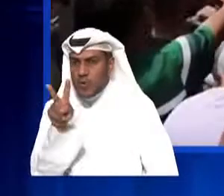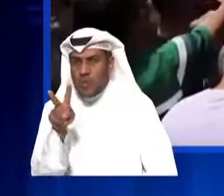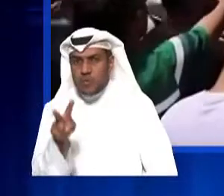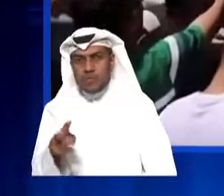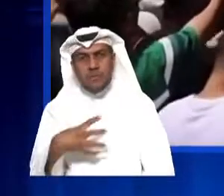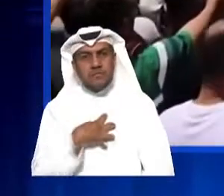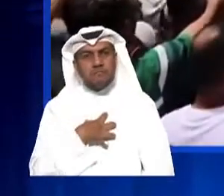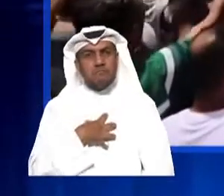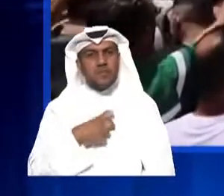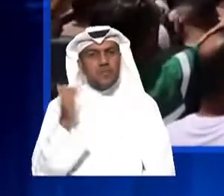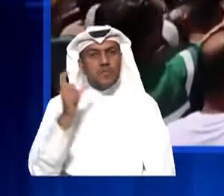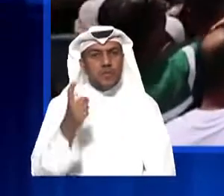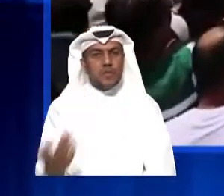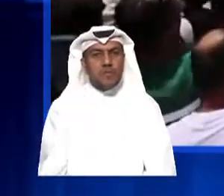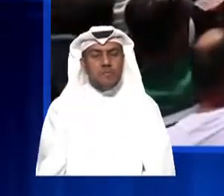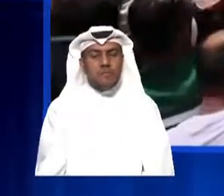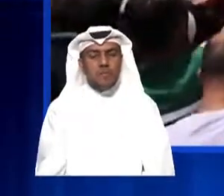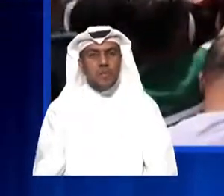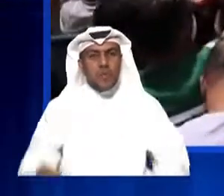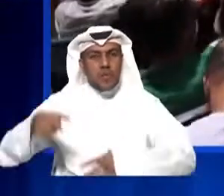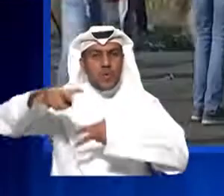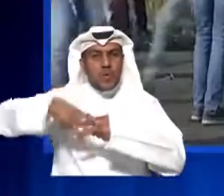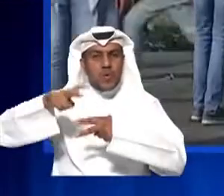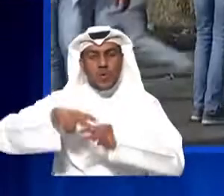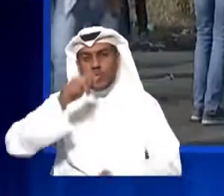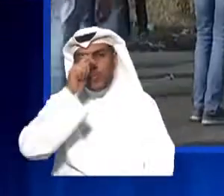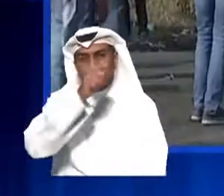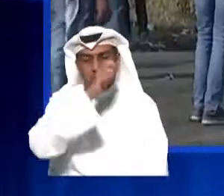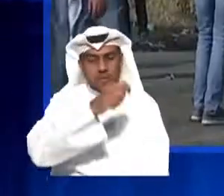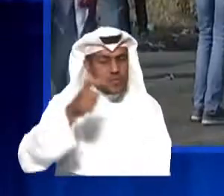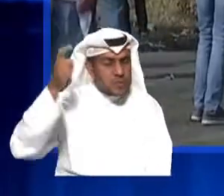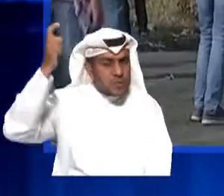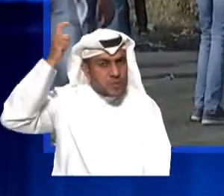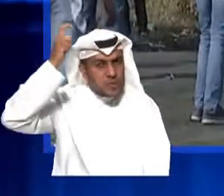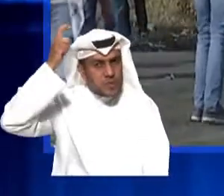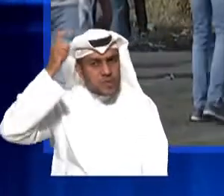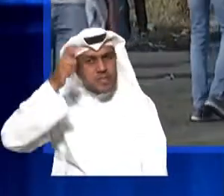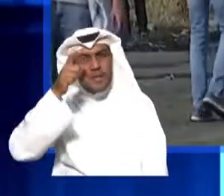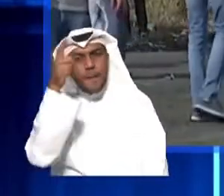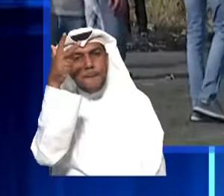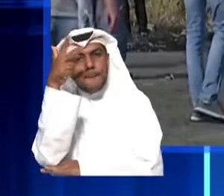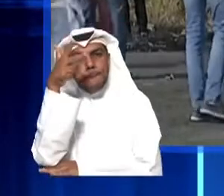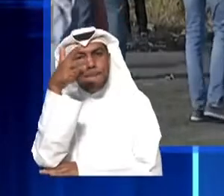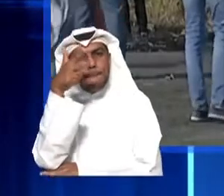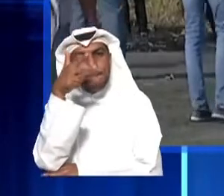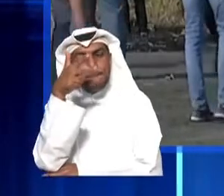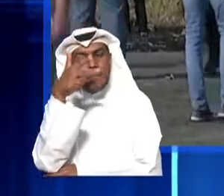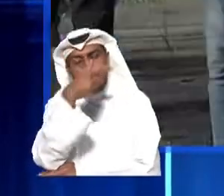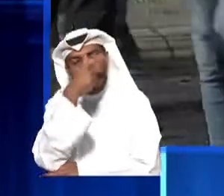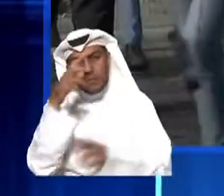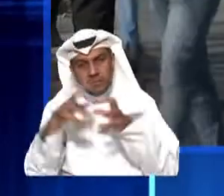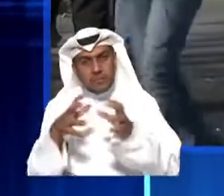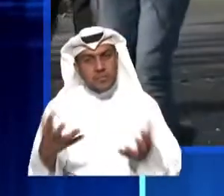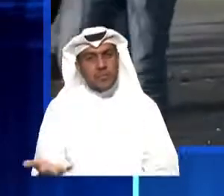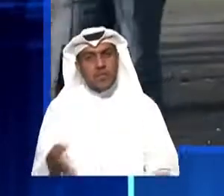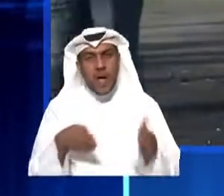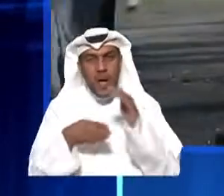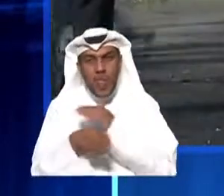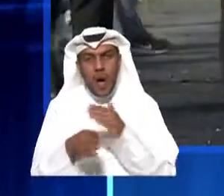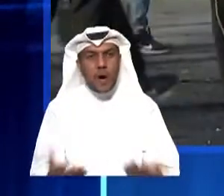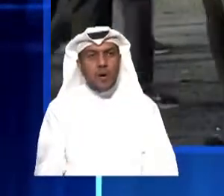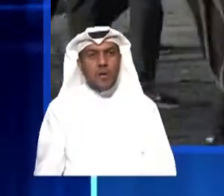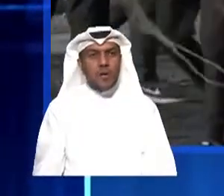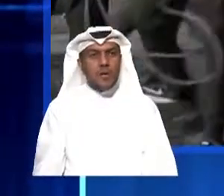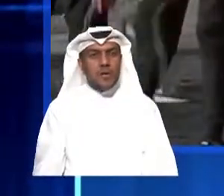محطة أفئدة العرب والمسلمين، من المتوقع أن يحدث صدامات ومواجهات مع قوات الاحتلال